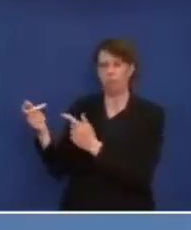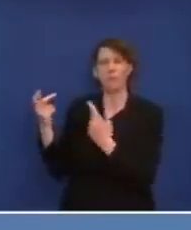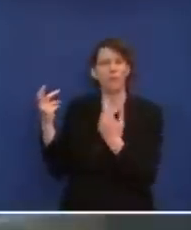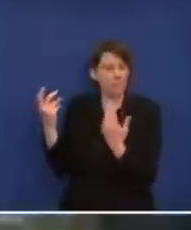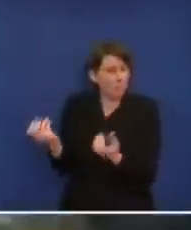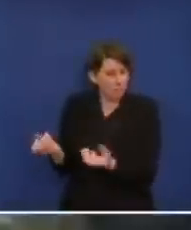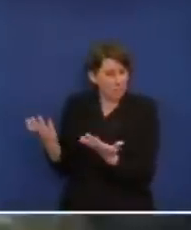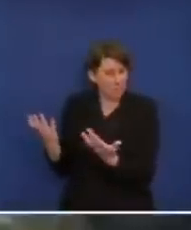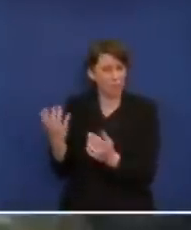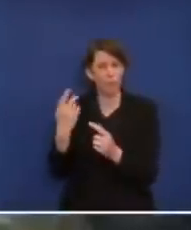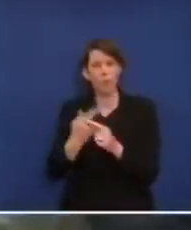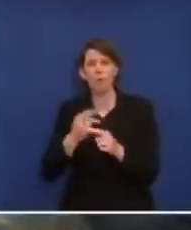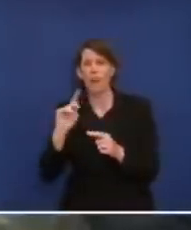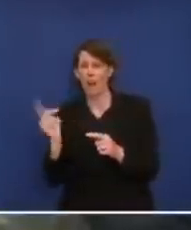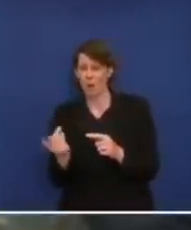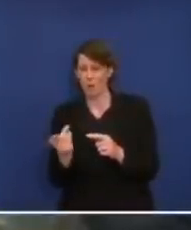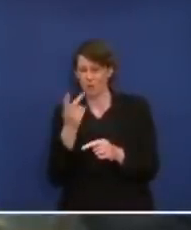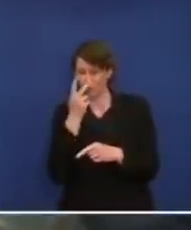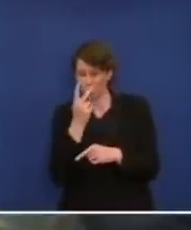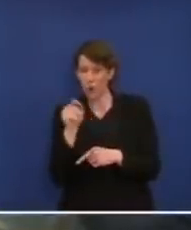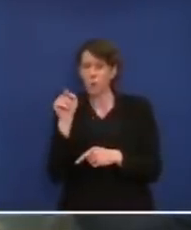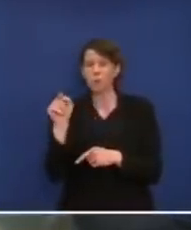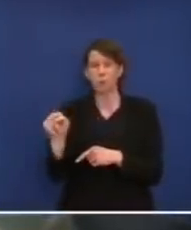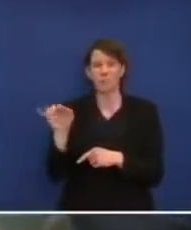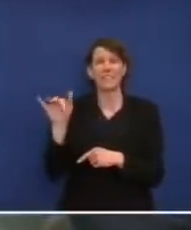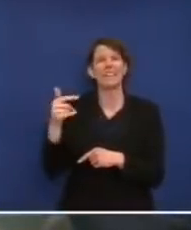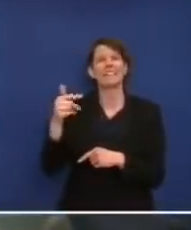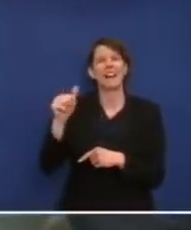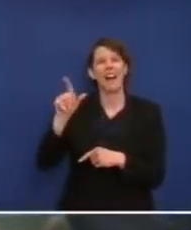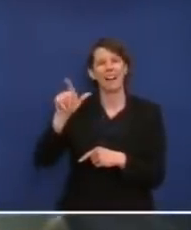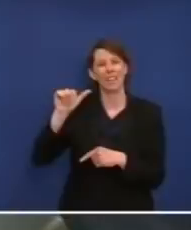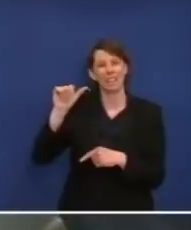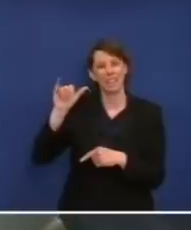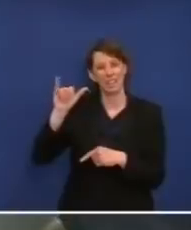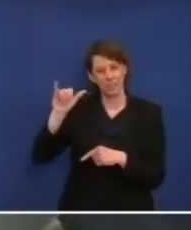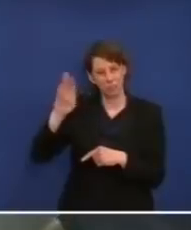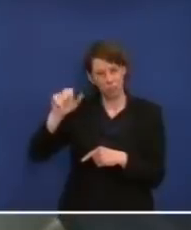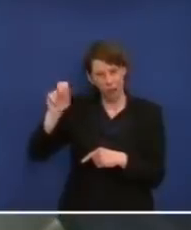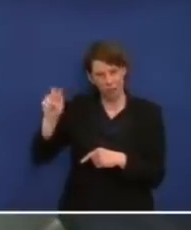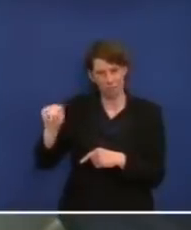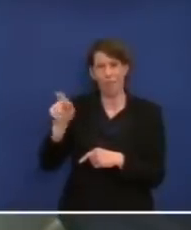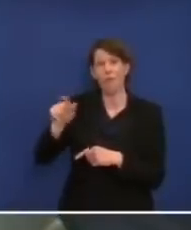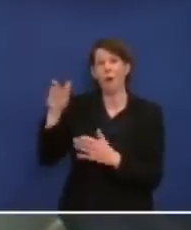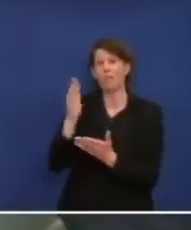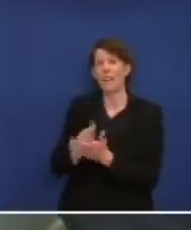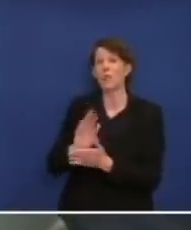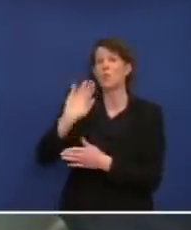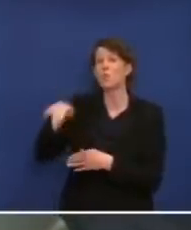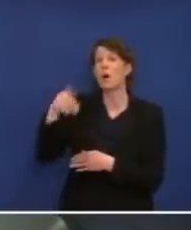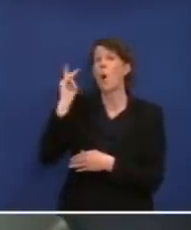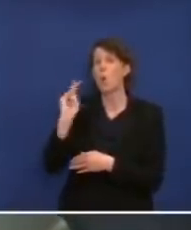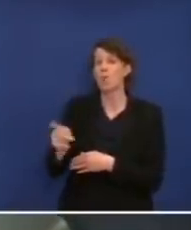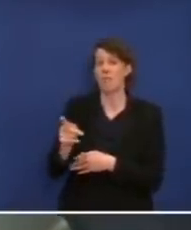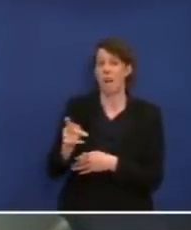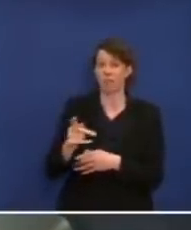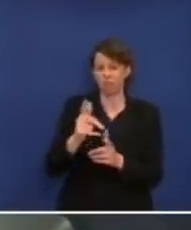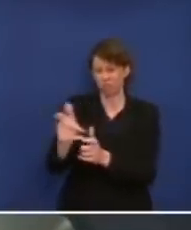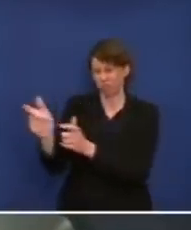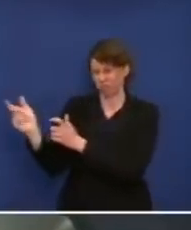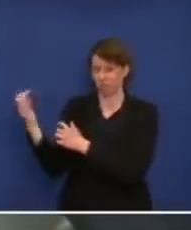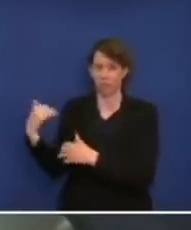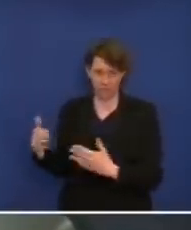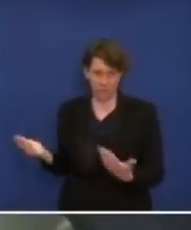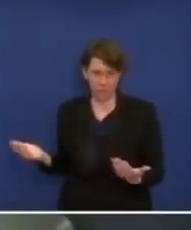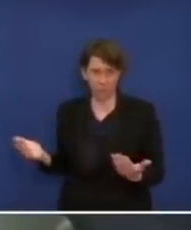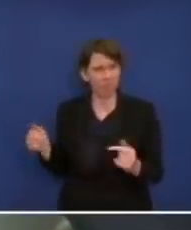von mehr als 100 Attacken, die die Taliban am Wochenende gestartet haben, würden Sie sagen, dass die Bundesregierung